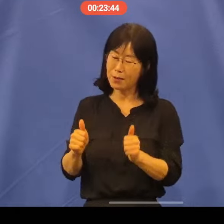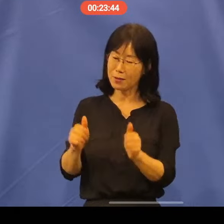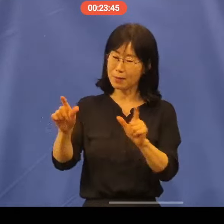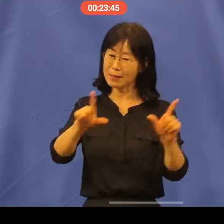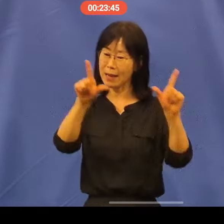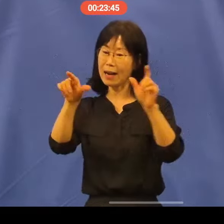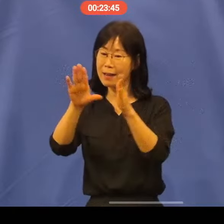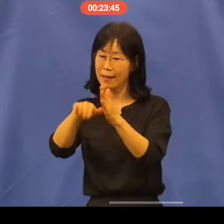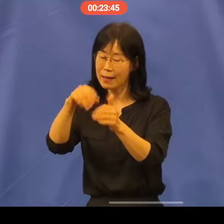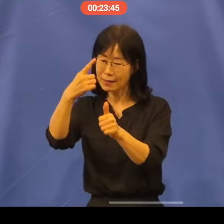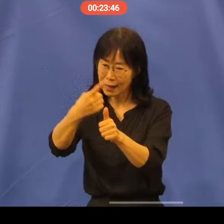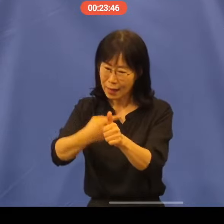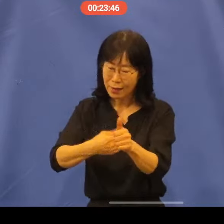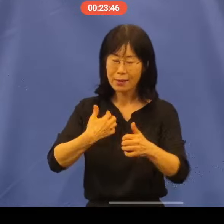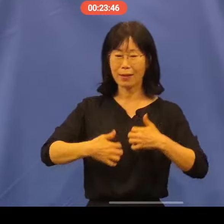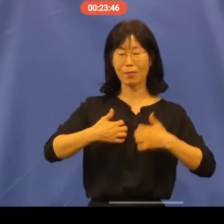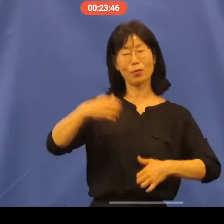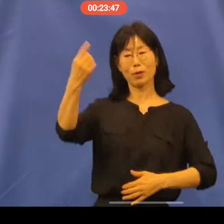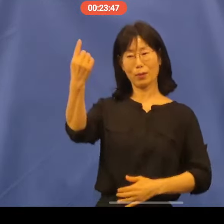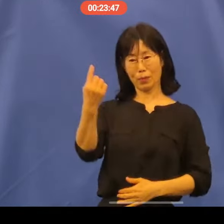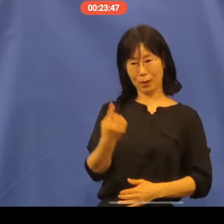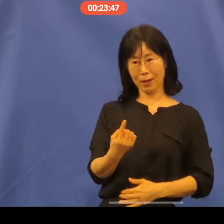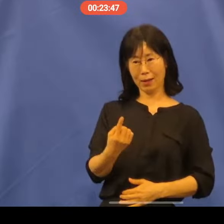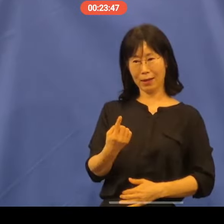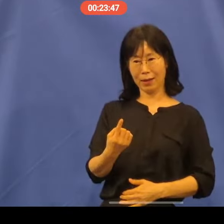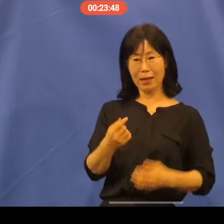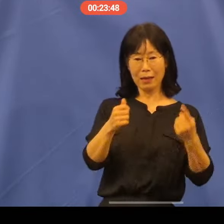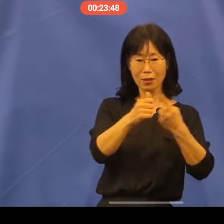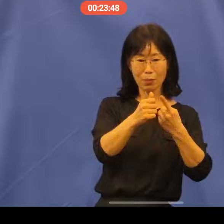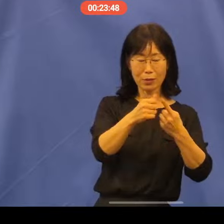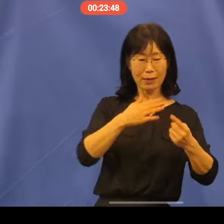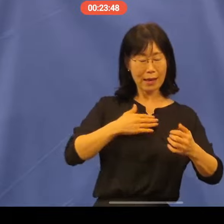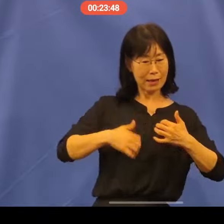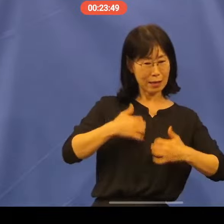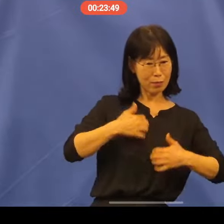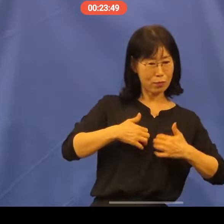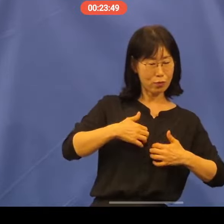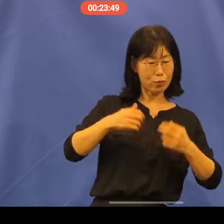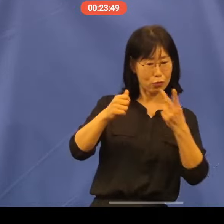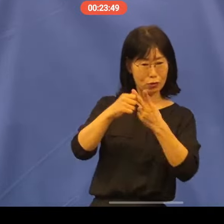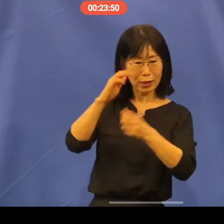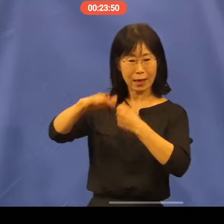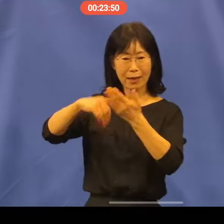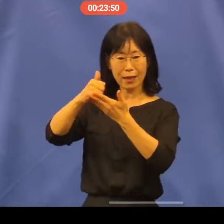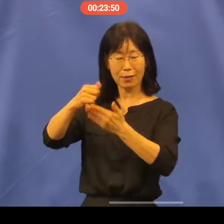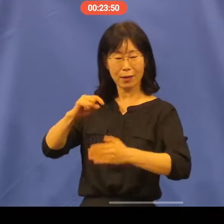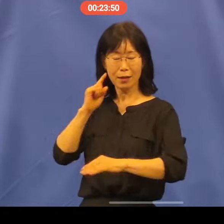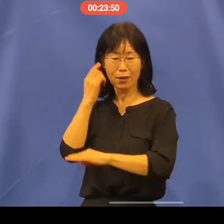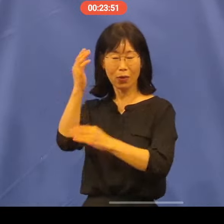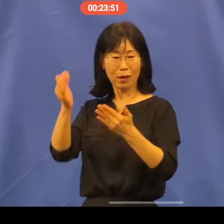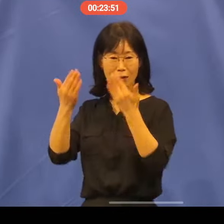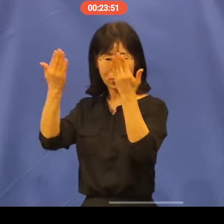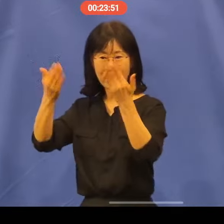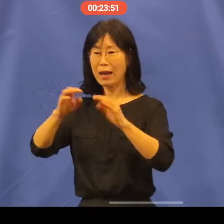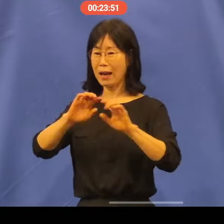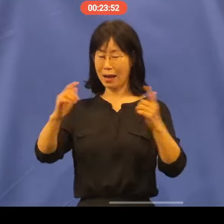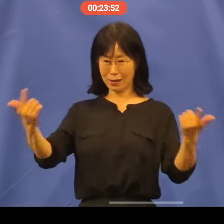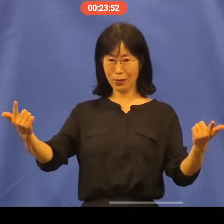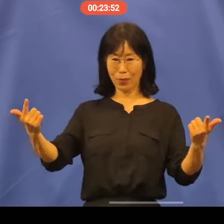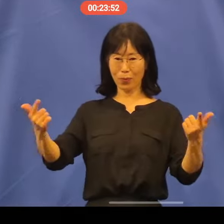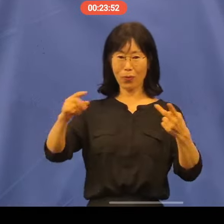우리가 바꾸어서 자꾸 이제 내 기쁨을 얻기 위해서, 내가 힘들고 내가 지치면 자꾸 하나님에게 짜증내고 원망하고 불평하고, 이게